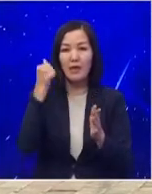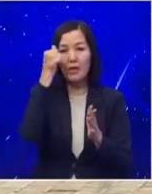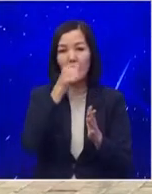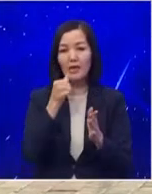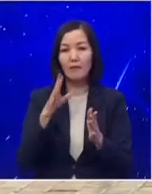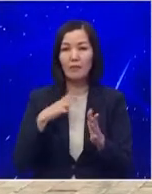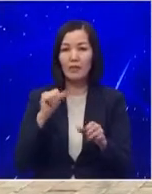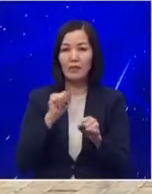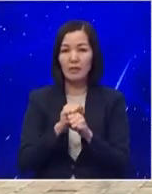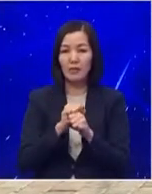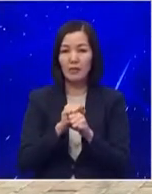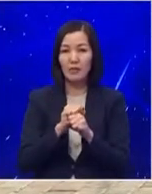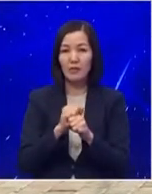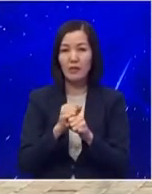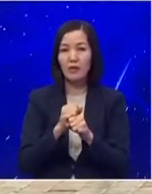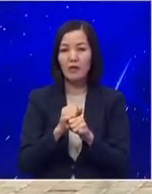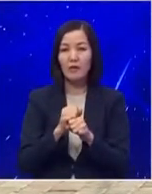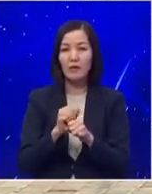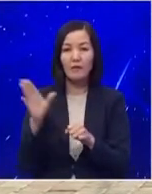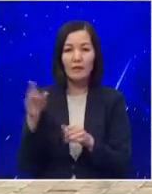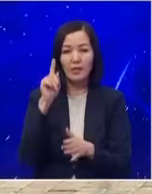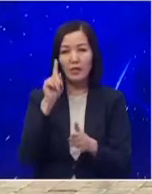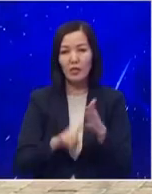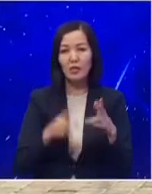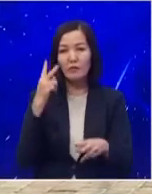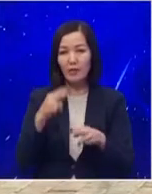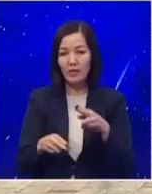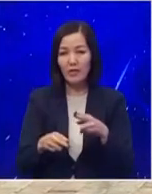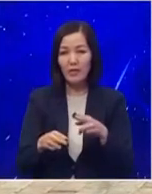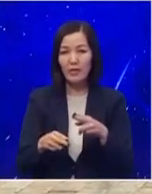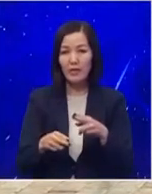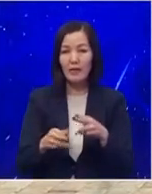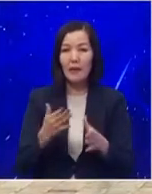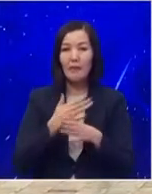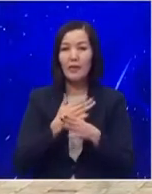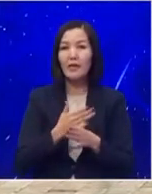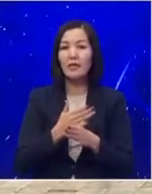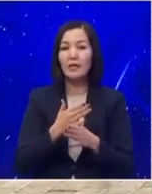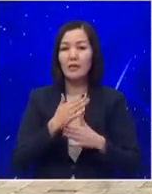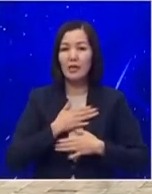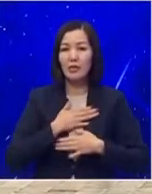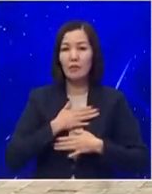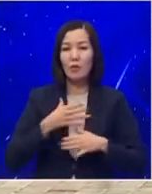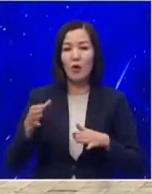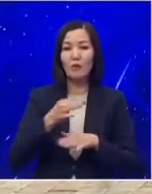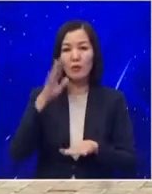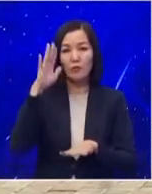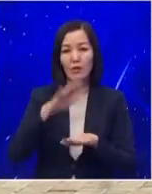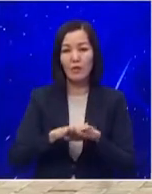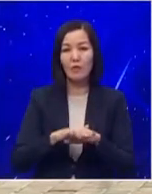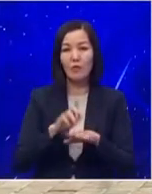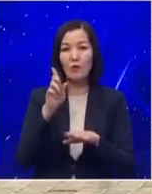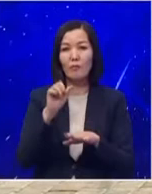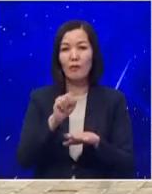консервированным же все надежды потеряли благодаря нашему областном он окинул